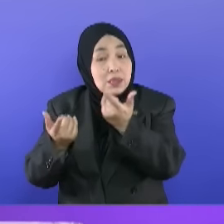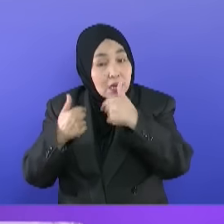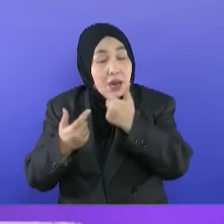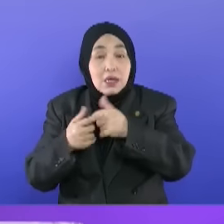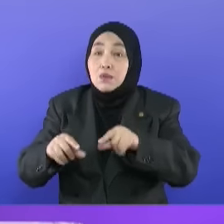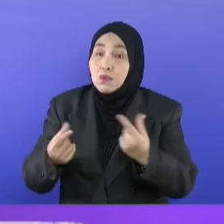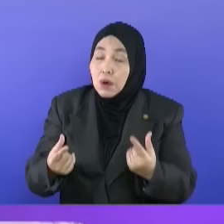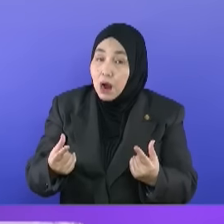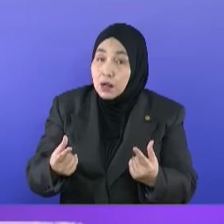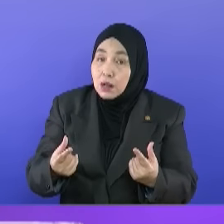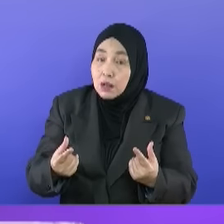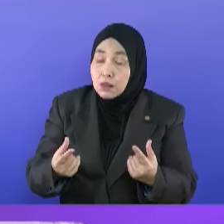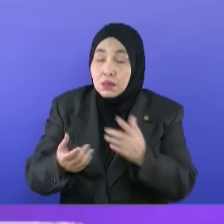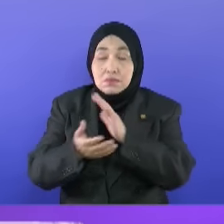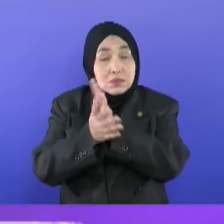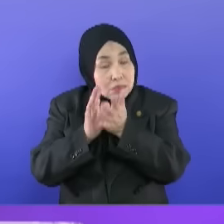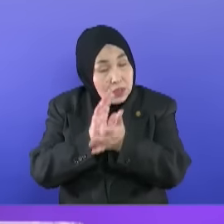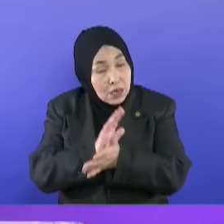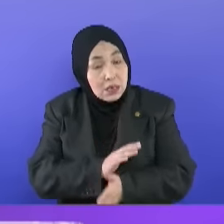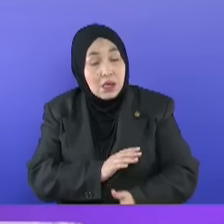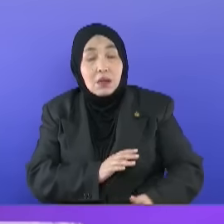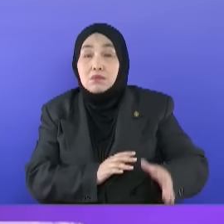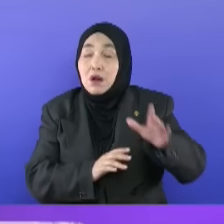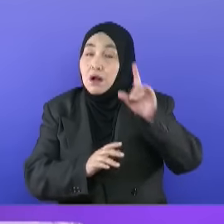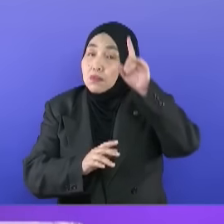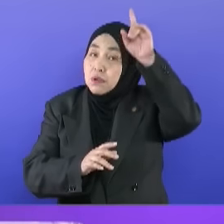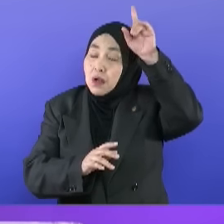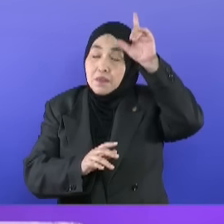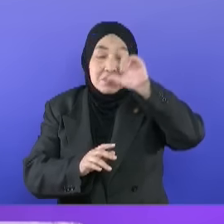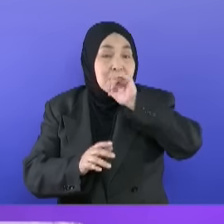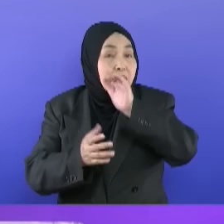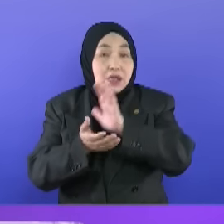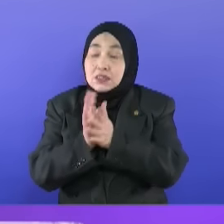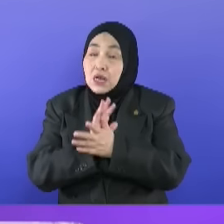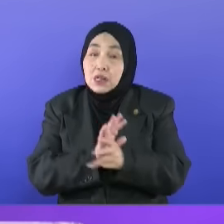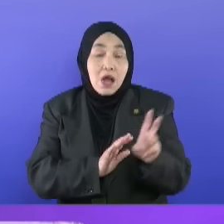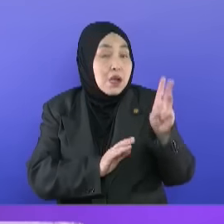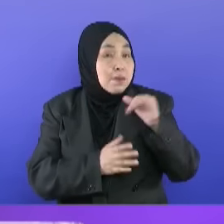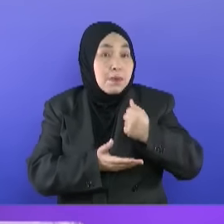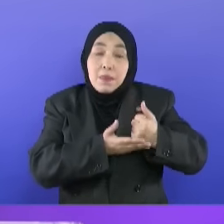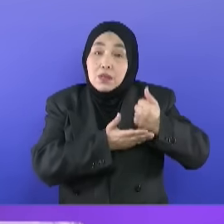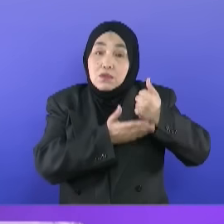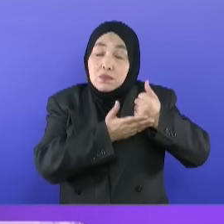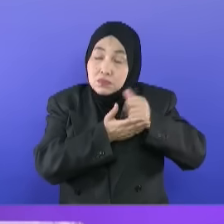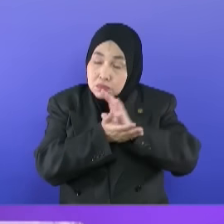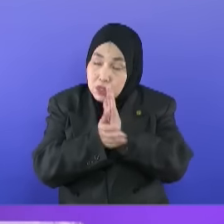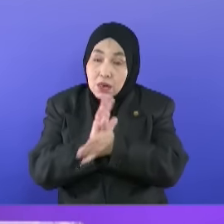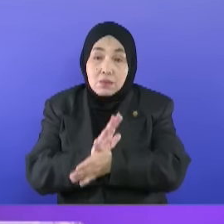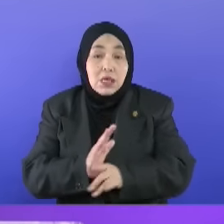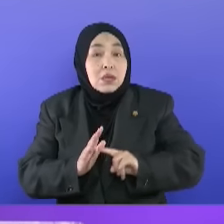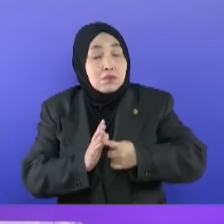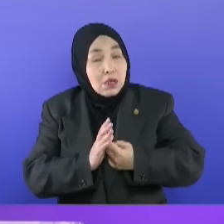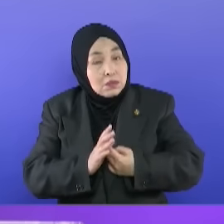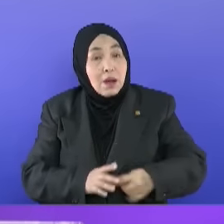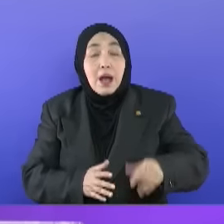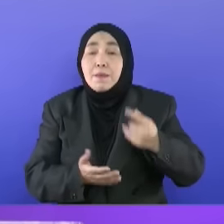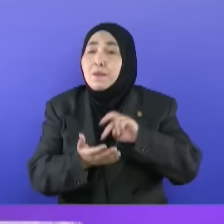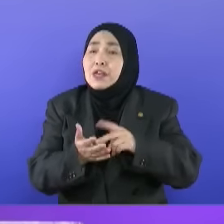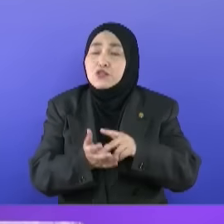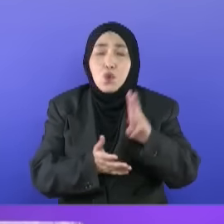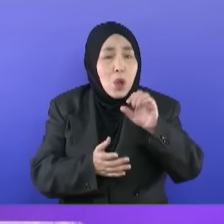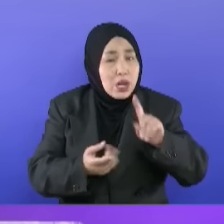al-Quran. Ma laka minallahi min waliyun wala nasir. Allah tidak akan jadi wali. Allah tidak akan menjadi sumber nasir. Apa maksud